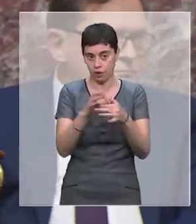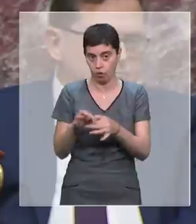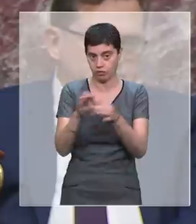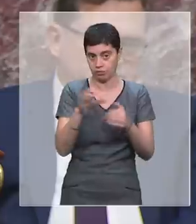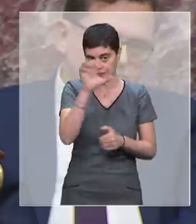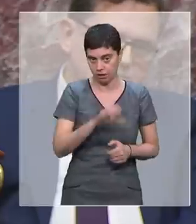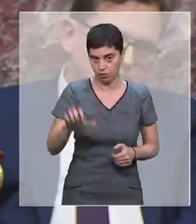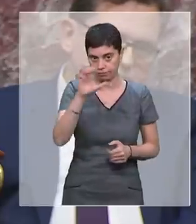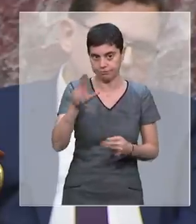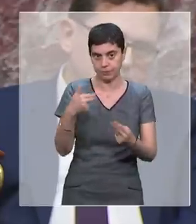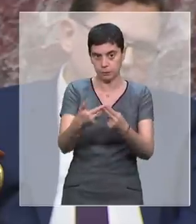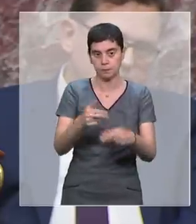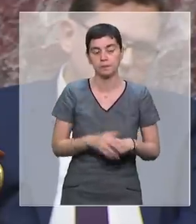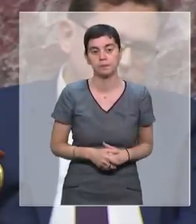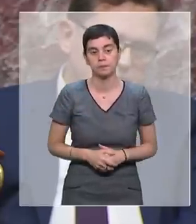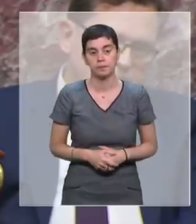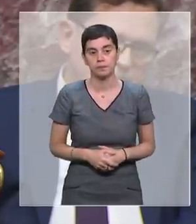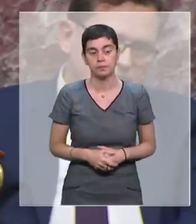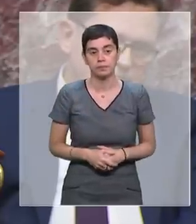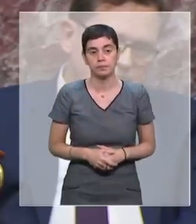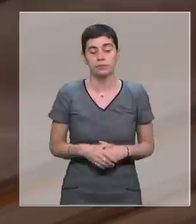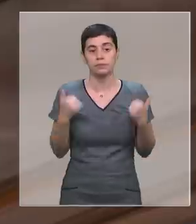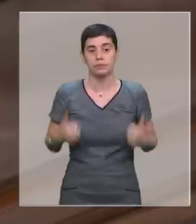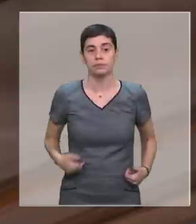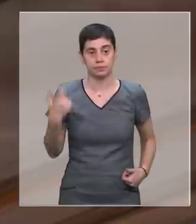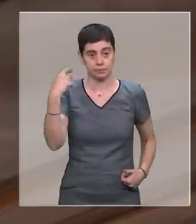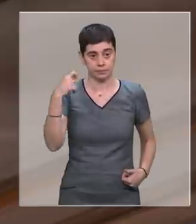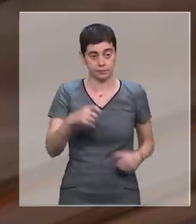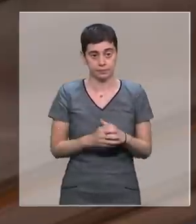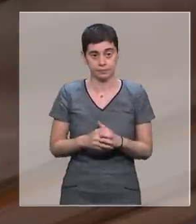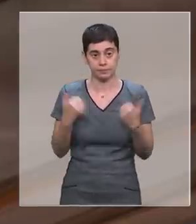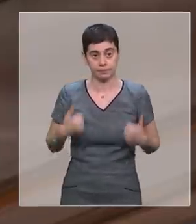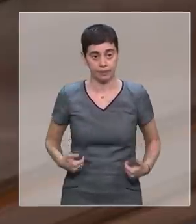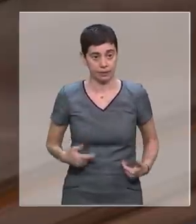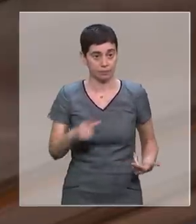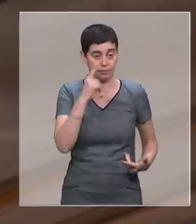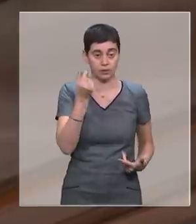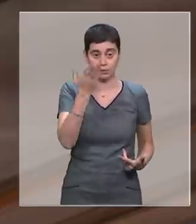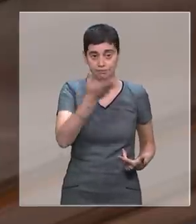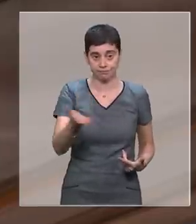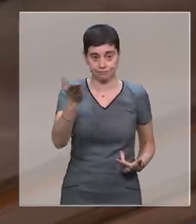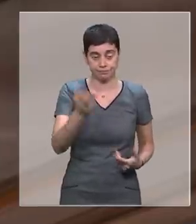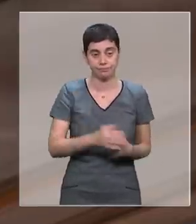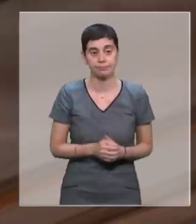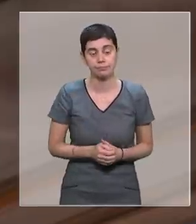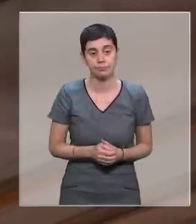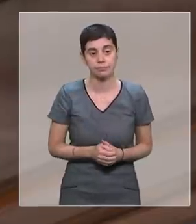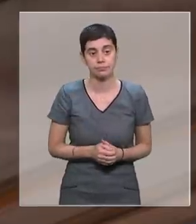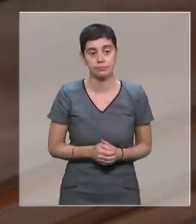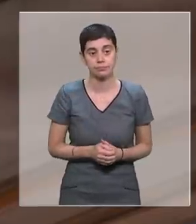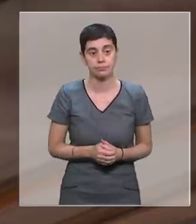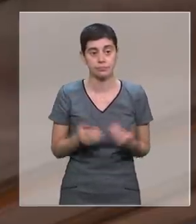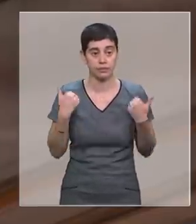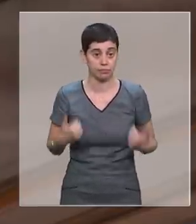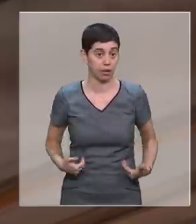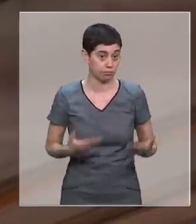des territoires. Madame la Présidente, mesdames et messieurs les députés, Madame